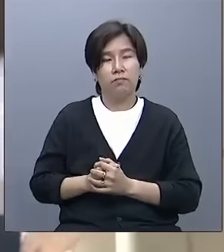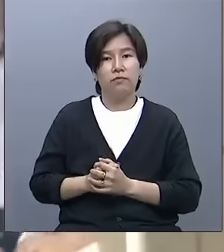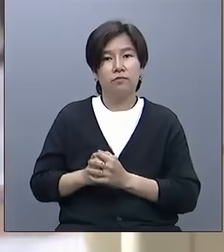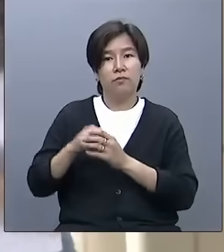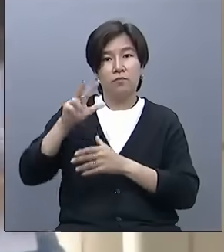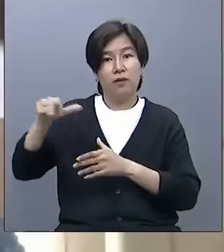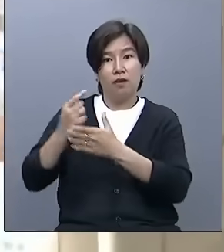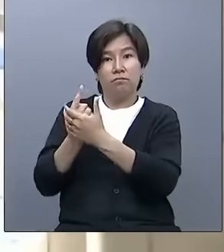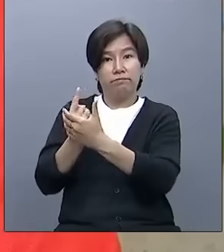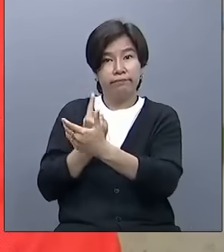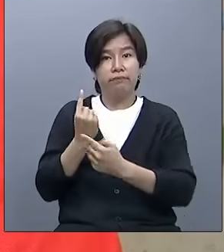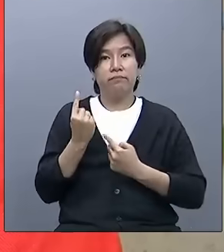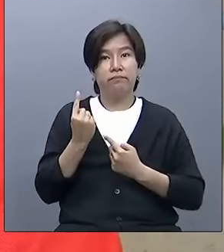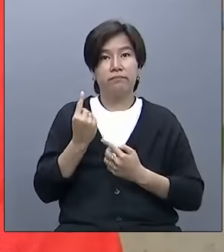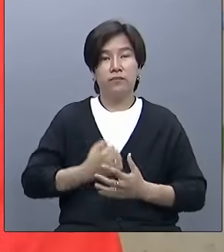นกันค่ะ